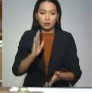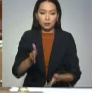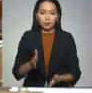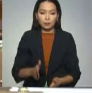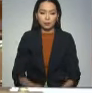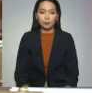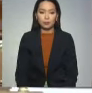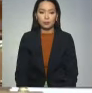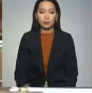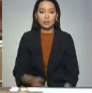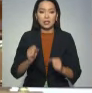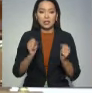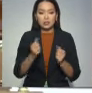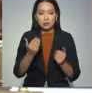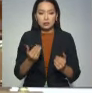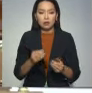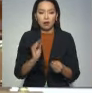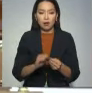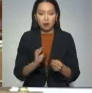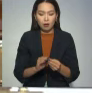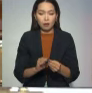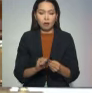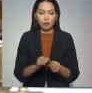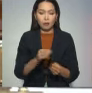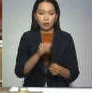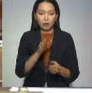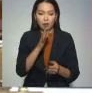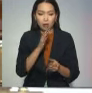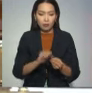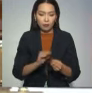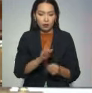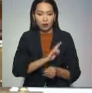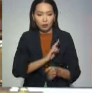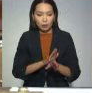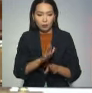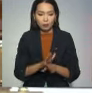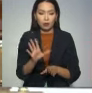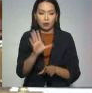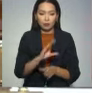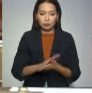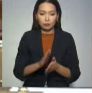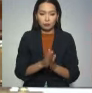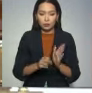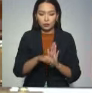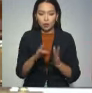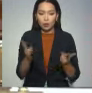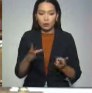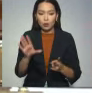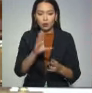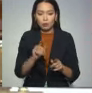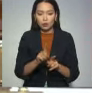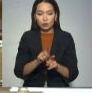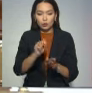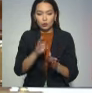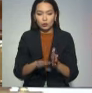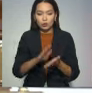қысты қалыпты режимде аман есен өткіземіз деп есеп берген. Бірақ іс жүзінде жағдайдың қалай болып